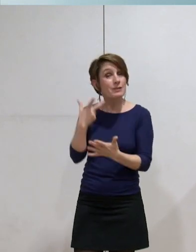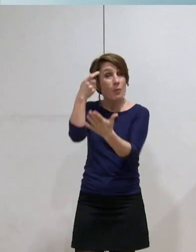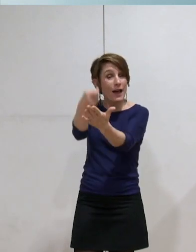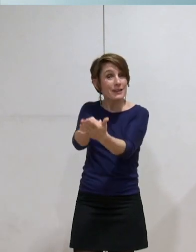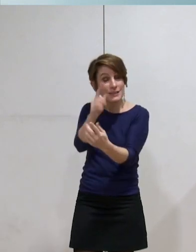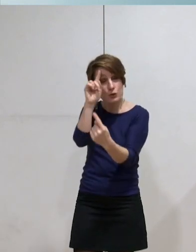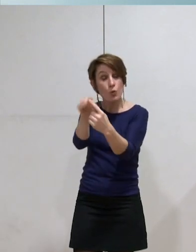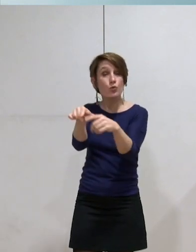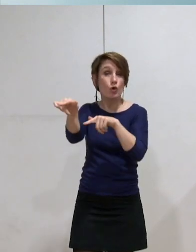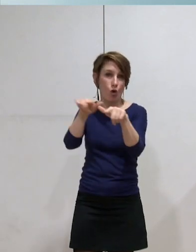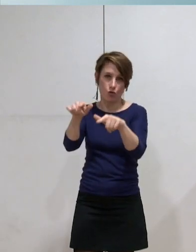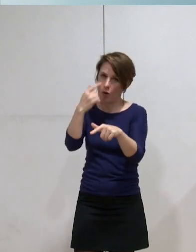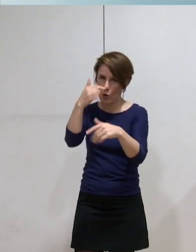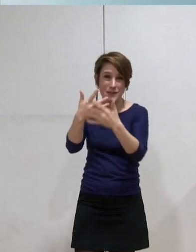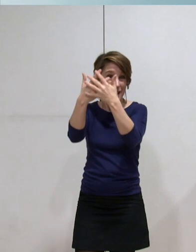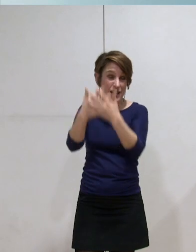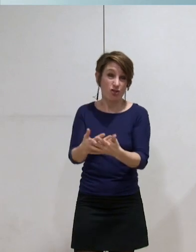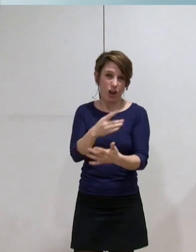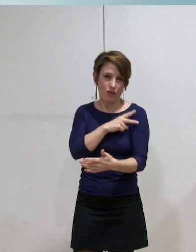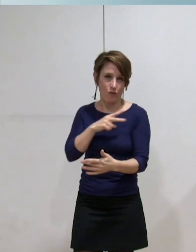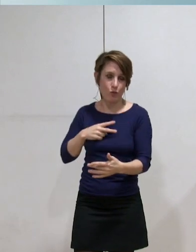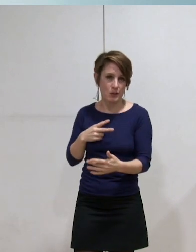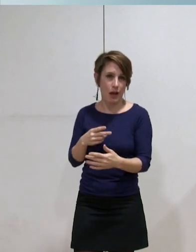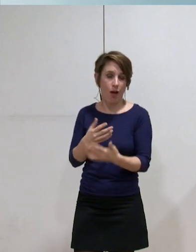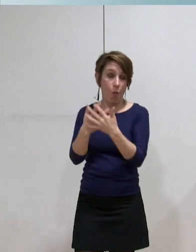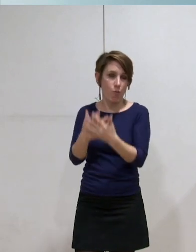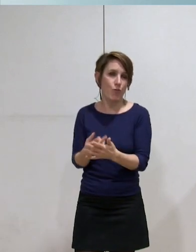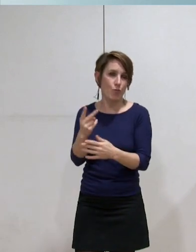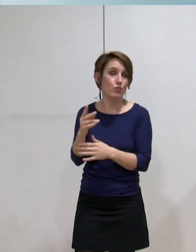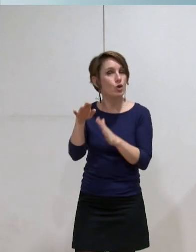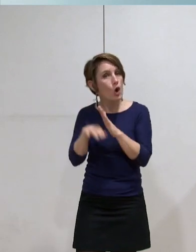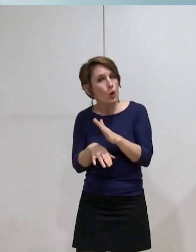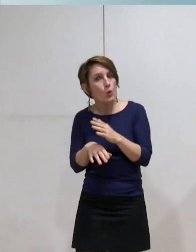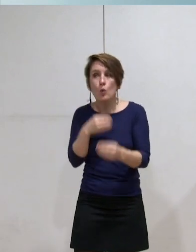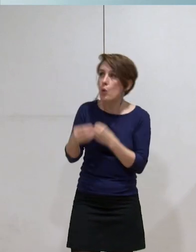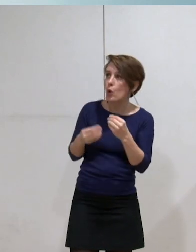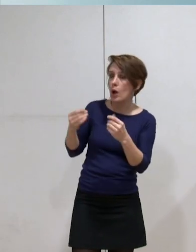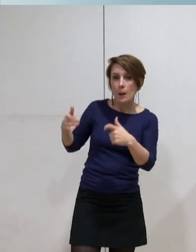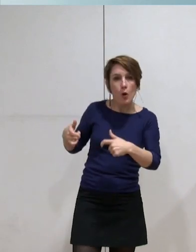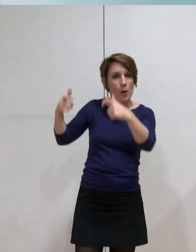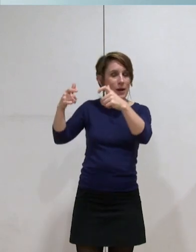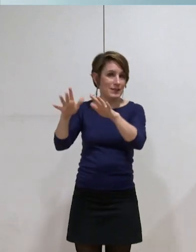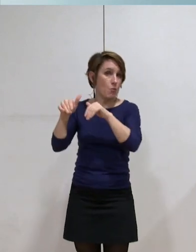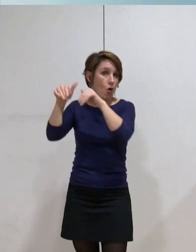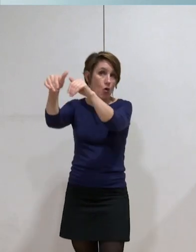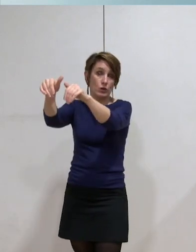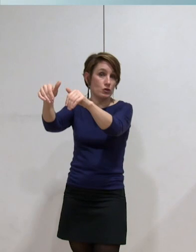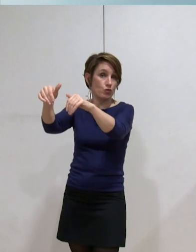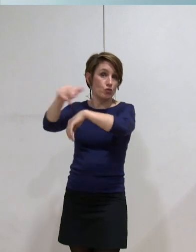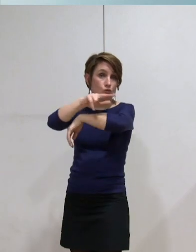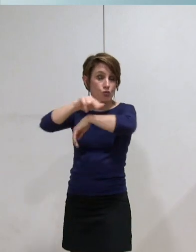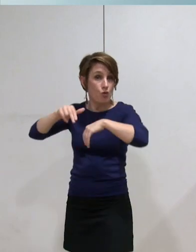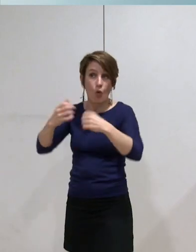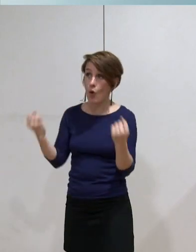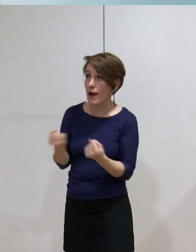charges foncières sont plus importantes que du maintien de bâtiments qui pourraient très bien rester des bâtiments de service ou